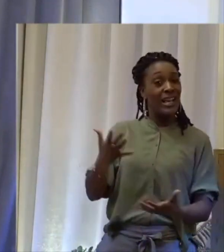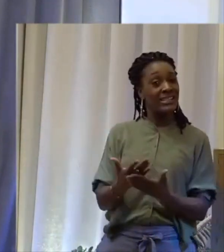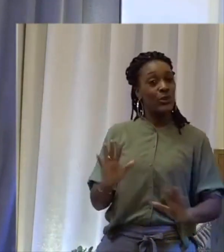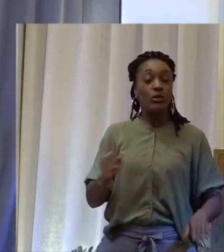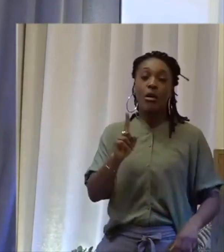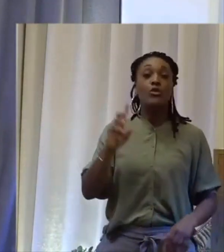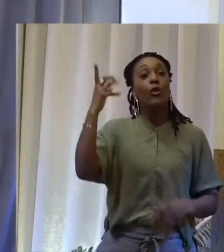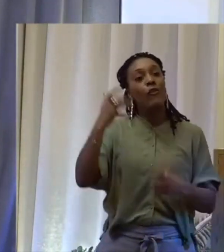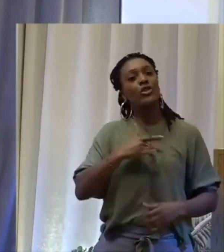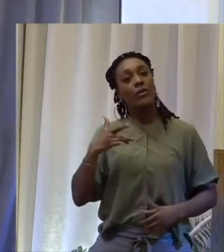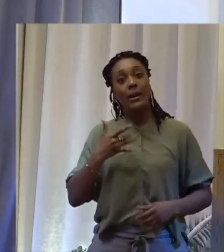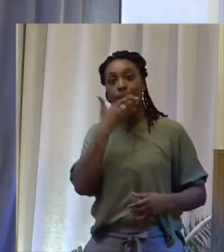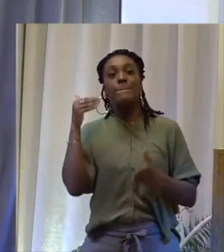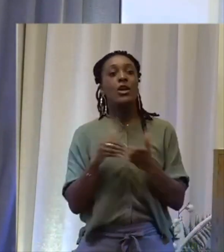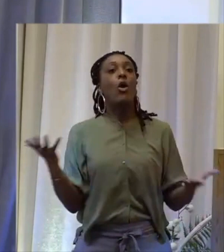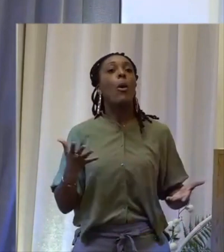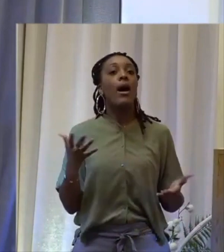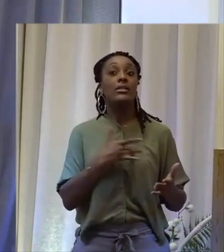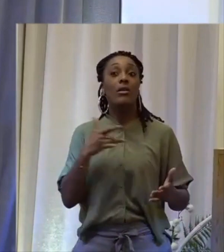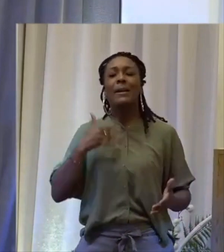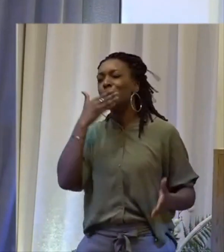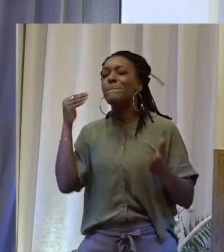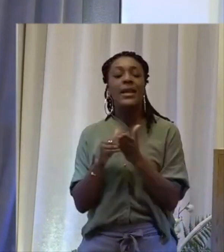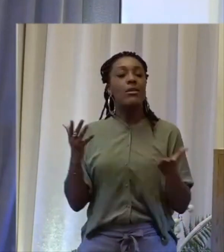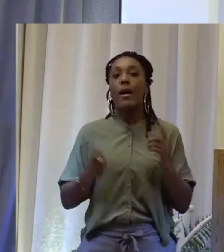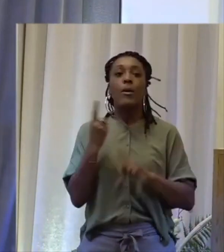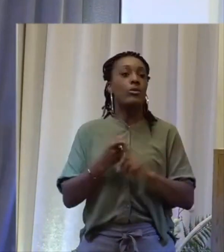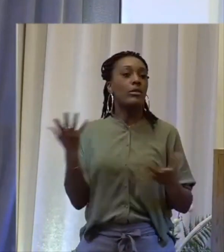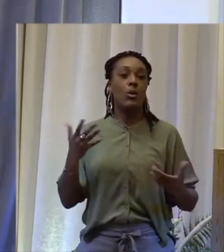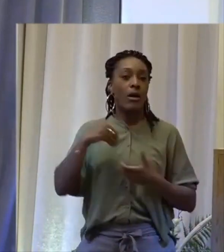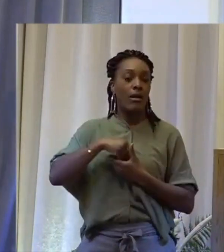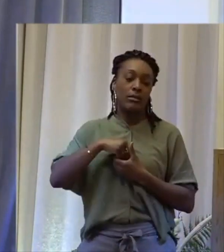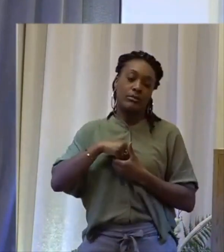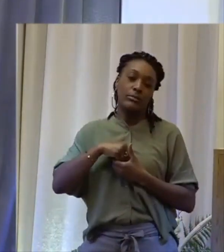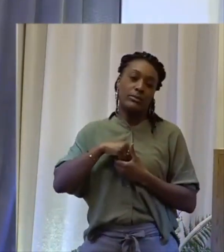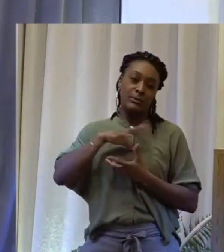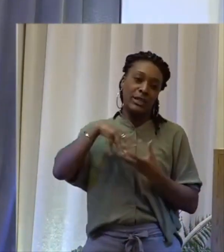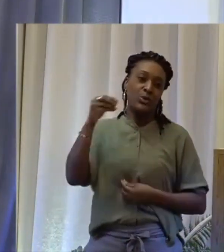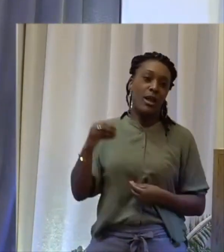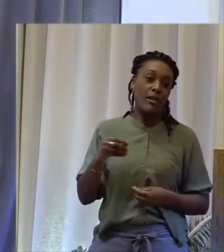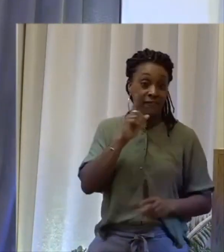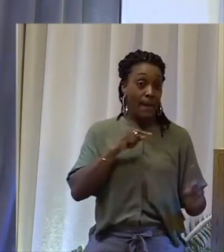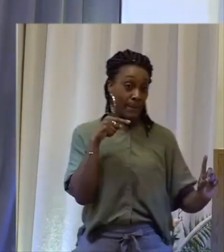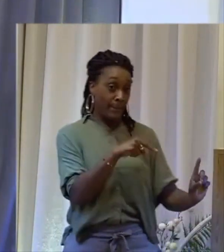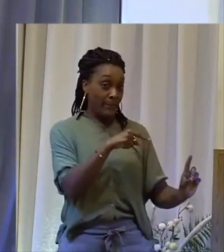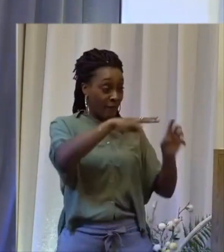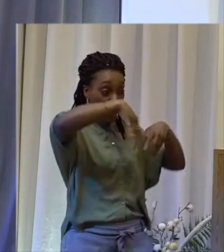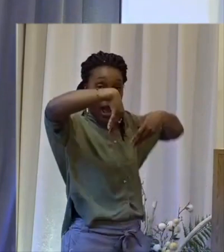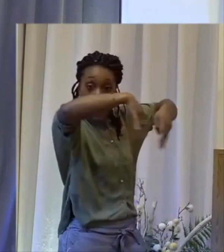autre bonne santé que Dieu veut pour nous, et c'est celle-là qui est primordiale en fait. Comme je disais, cette femme-là était séparée par un